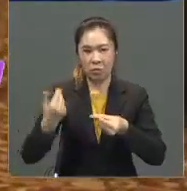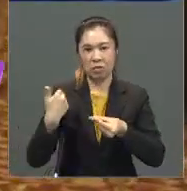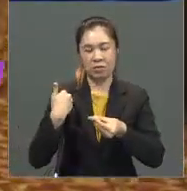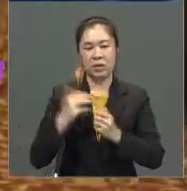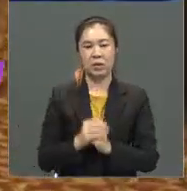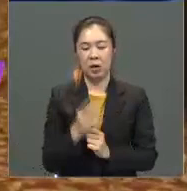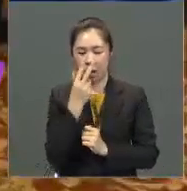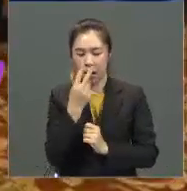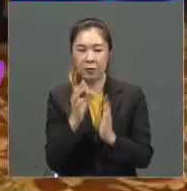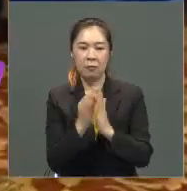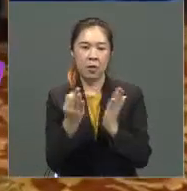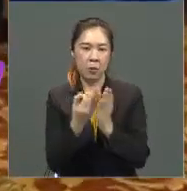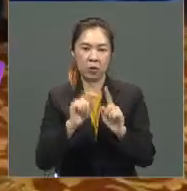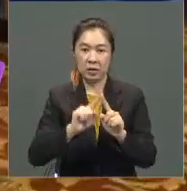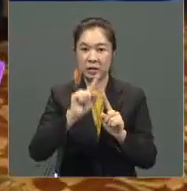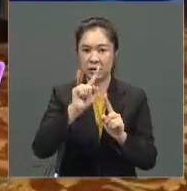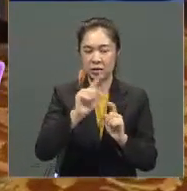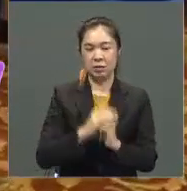เปิดโลกออนไลน์เนี่ยก็จะเห็นโฆษณาชวนให้เล่นพนันหรือว่าเสียงโชคเห็นโฆษณาเหล่านี้ผ่านทางfacebook